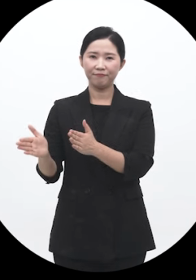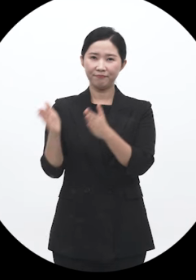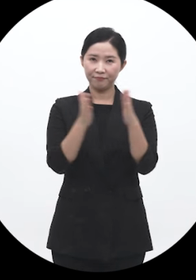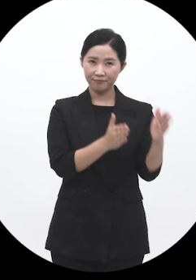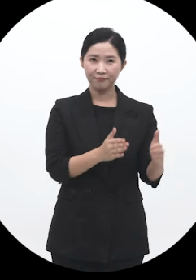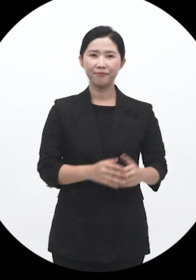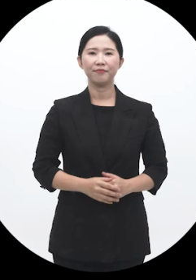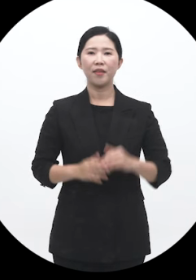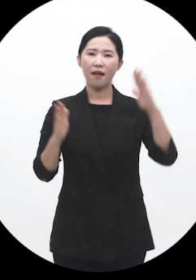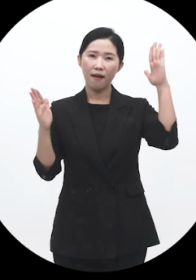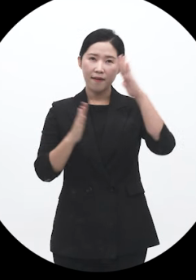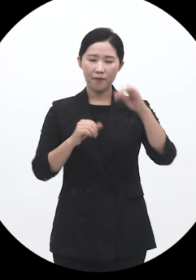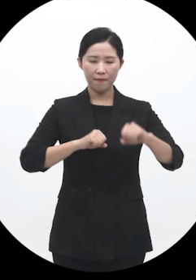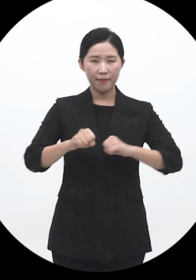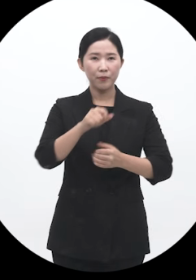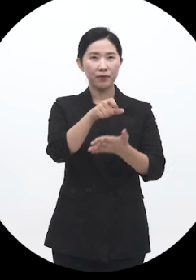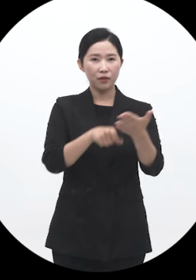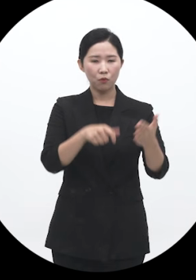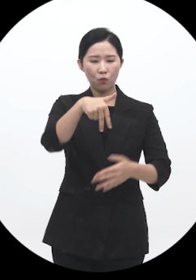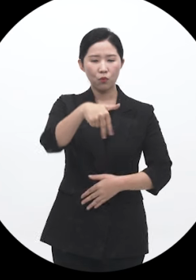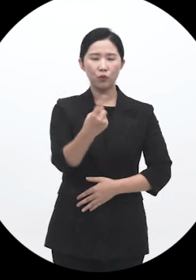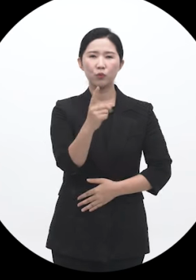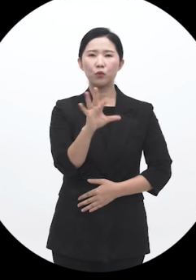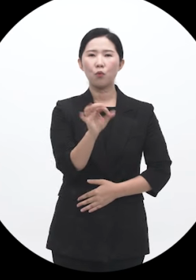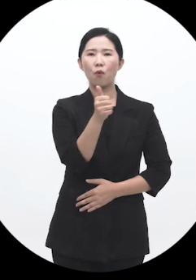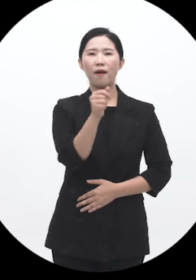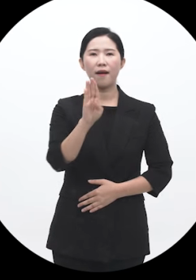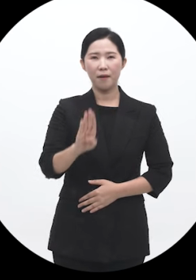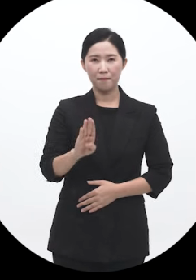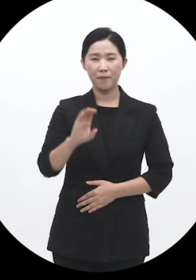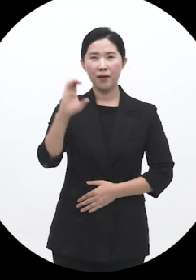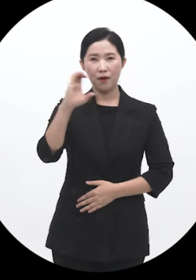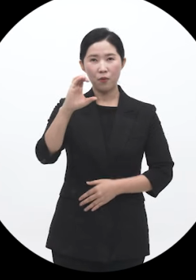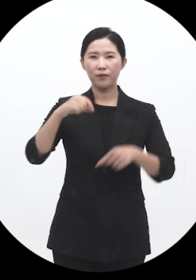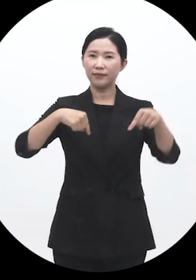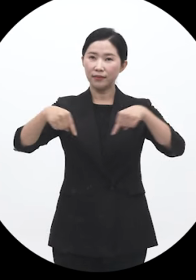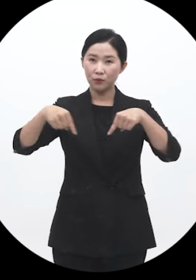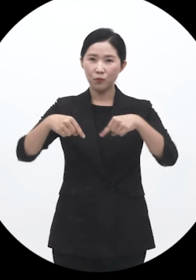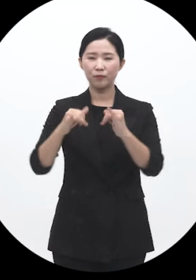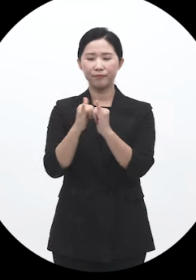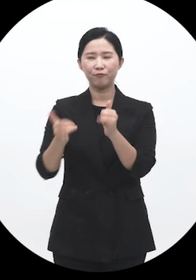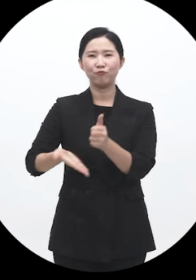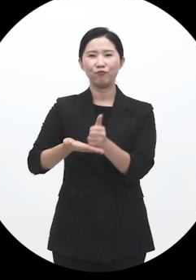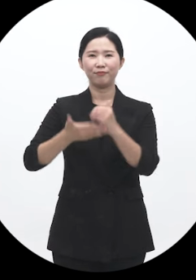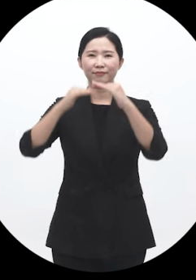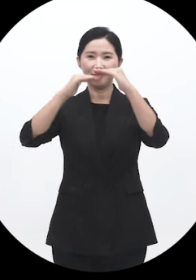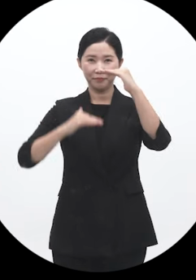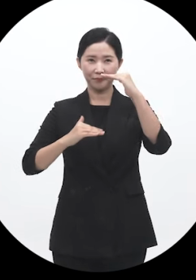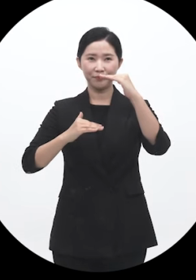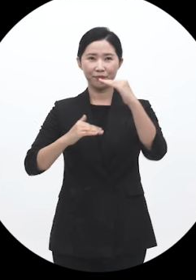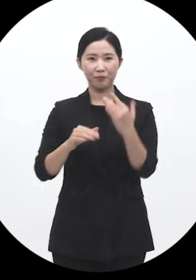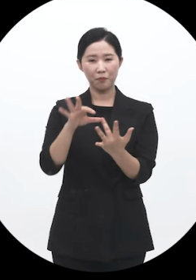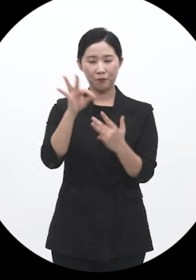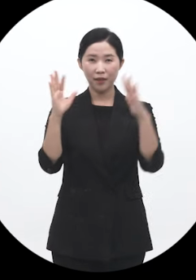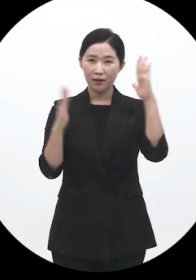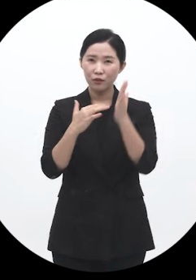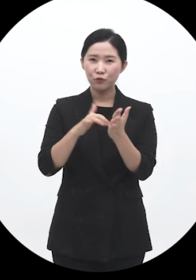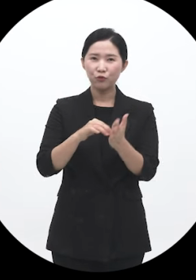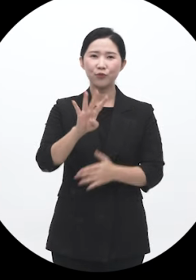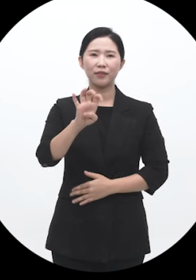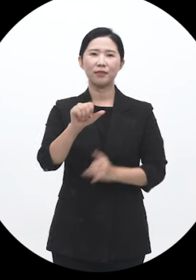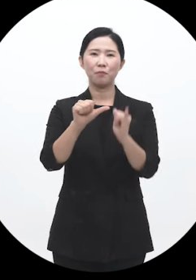다음은 학생부 종합 가톨릭 지도자 추천 전형입니다. 45명을 모집하고 지원